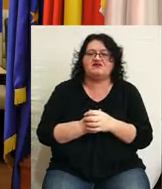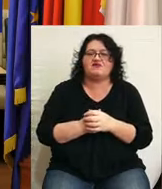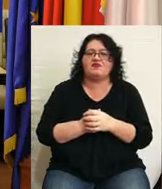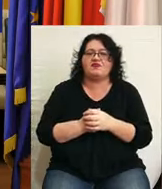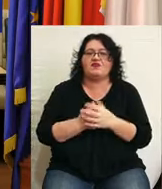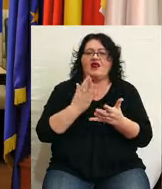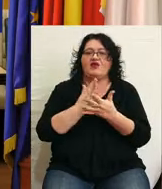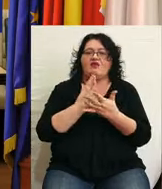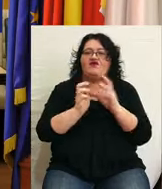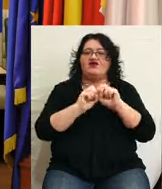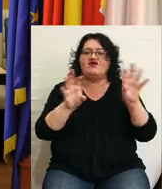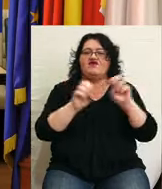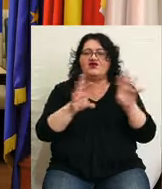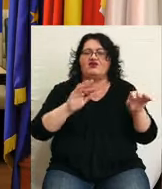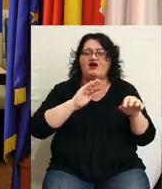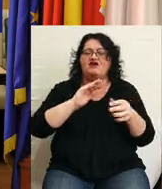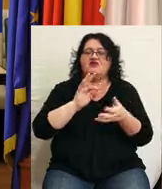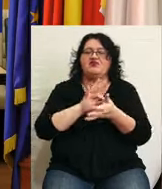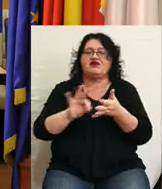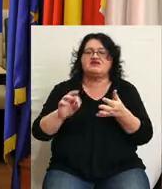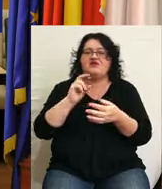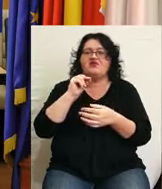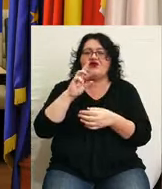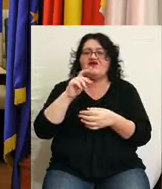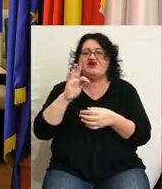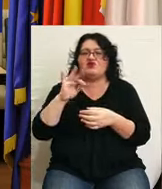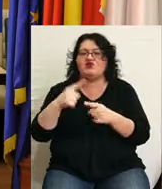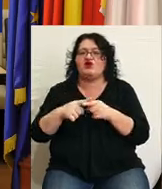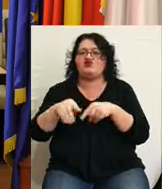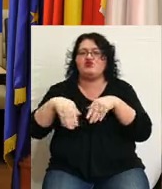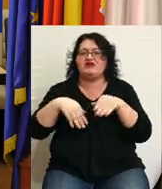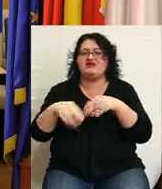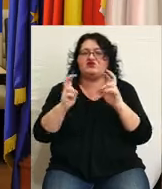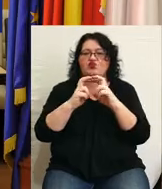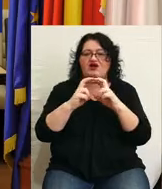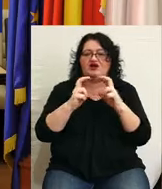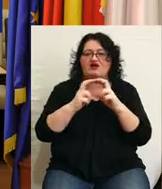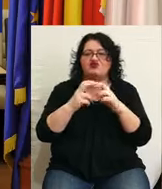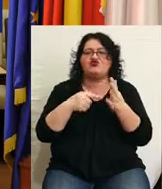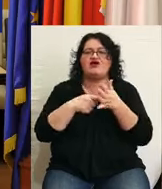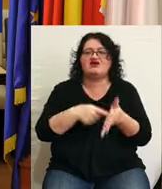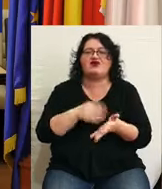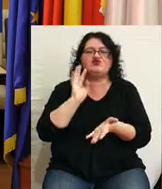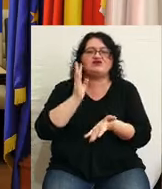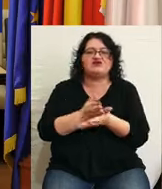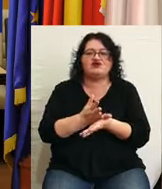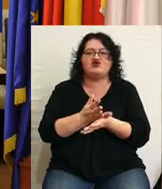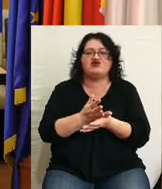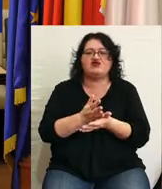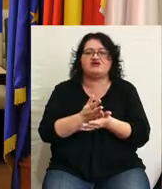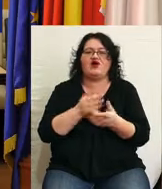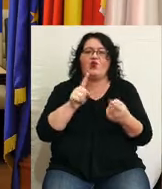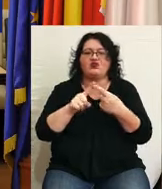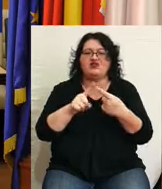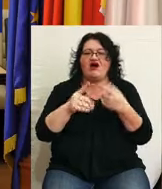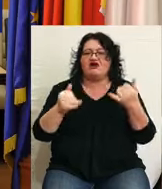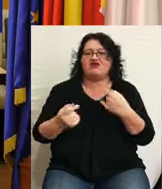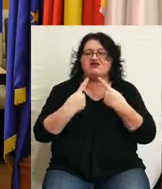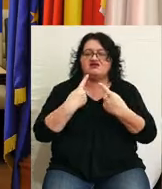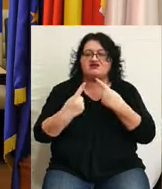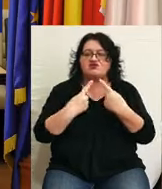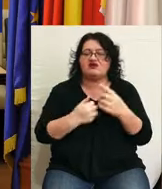informat, bineînțeles, și prefectul și ministrul energiei de această decizie. Sunt în contact